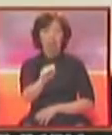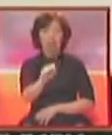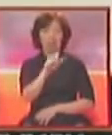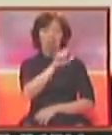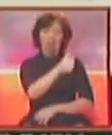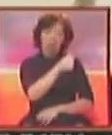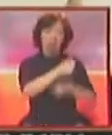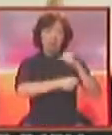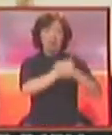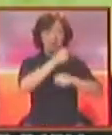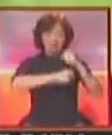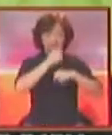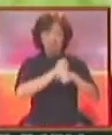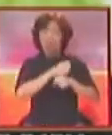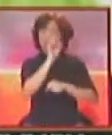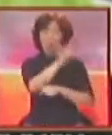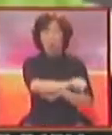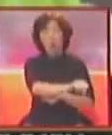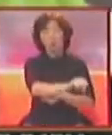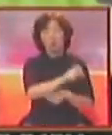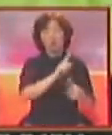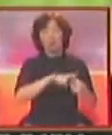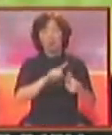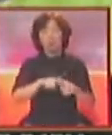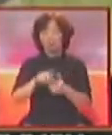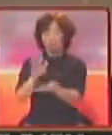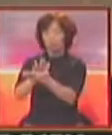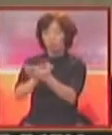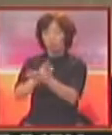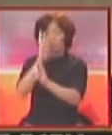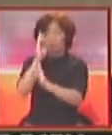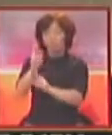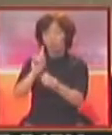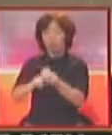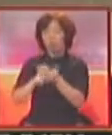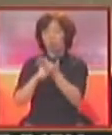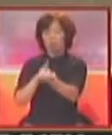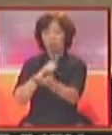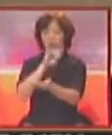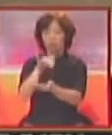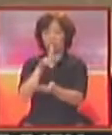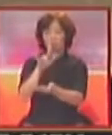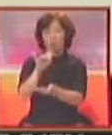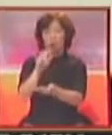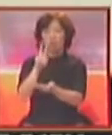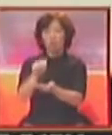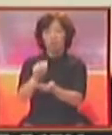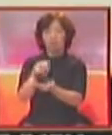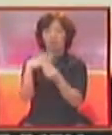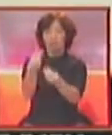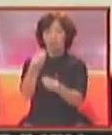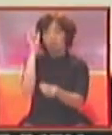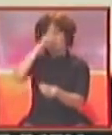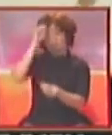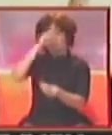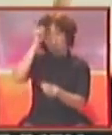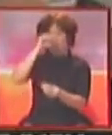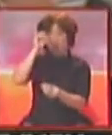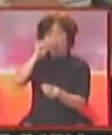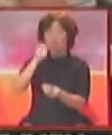ang nakakaraan. Biglang pagkilala sa kanyang galing, inalok si Julian ang athletic scholarship ng Philippine Sports